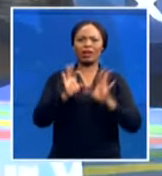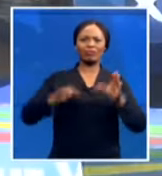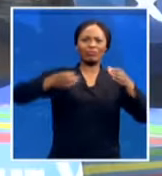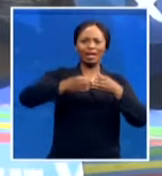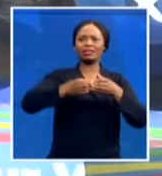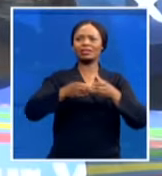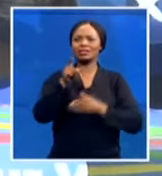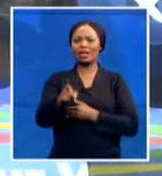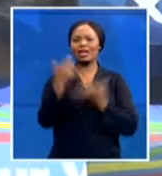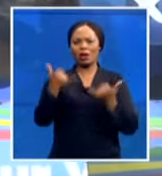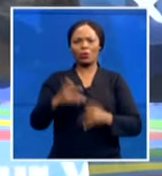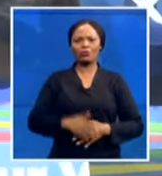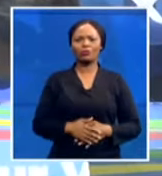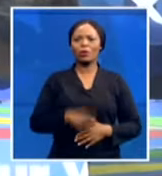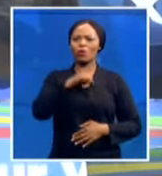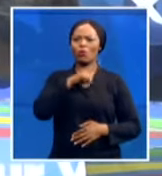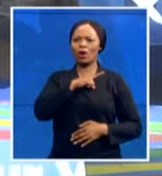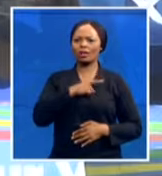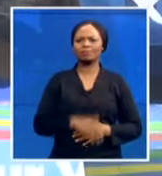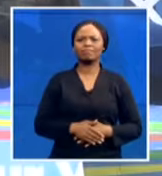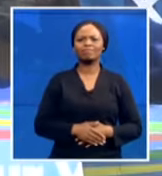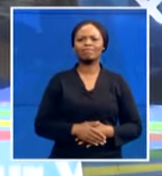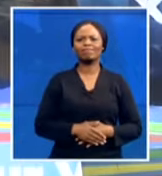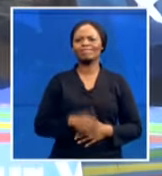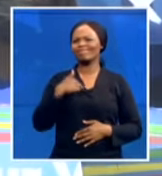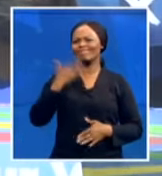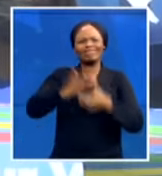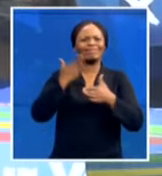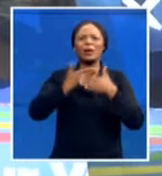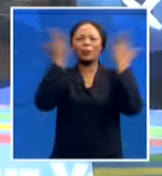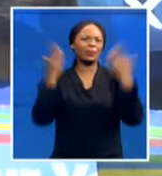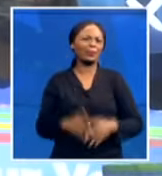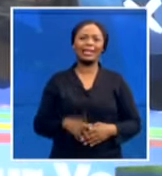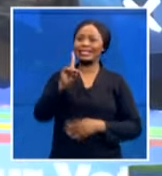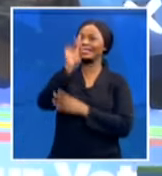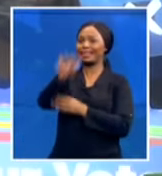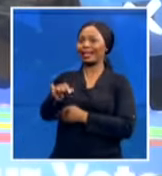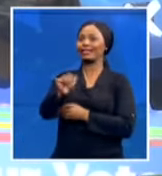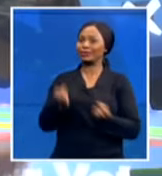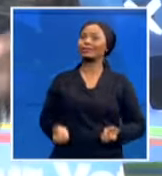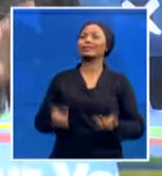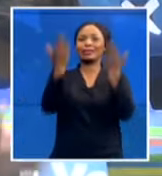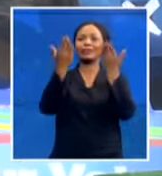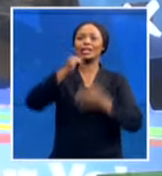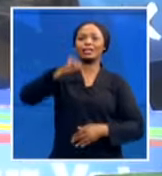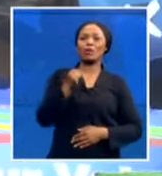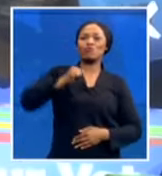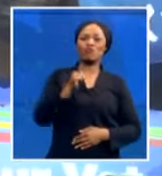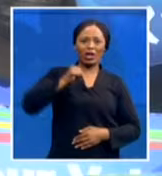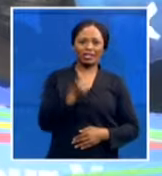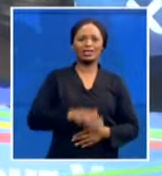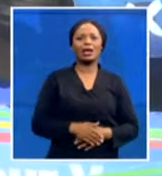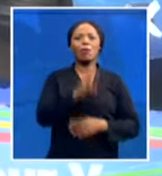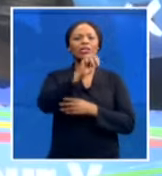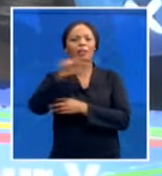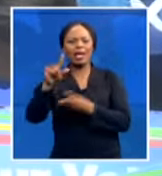nie. As jy 'n DA-regering wil hê soos in Stellenbosch en Mosselbaai en Kaapstad en Midvaal, dan